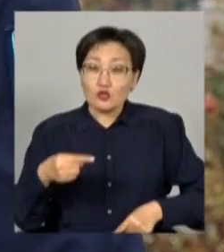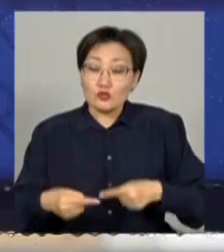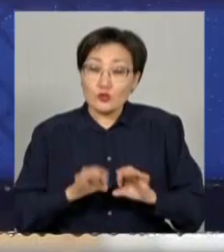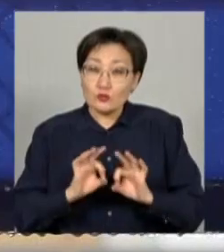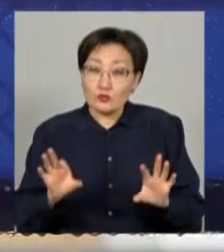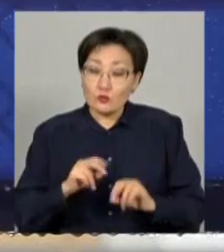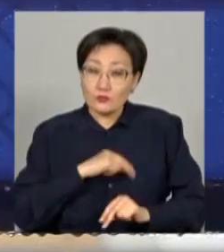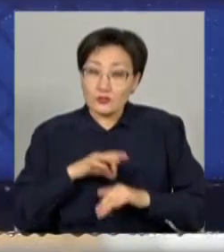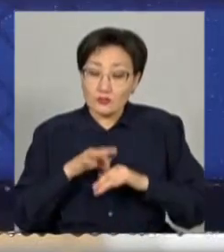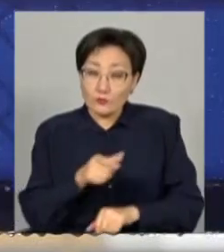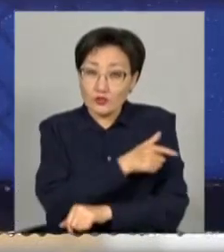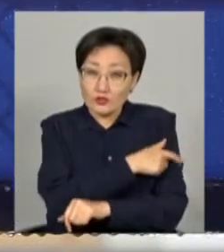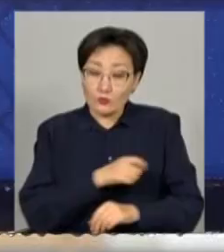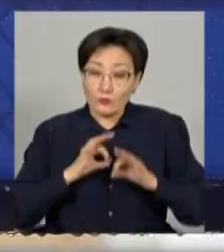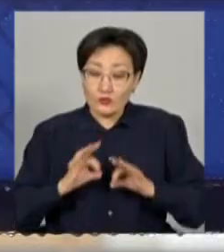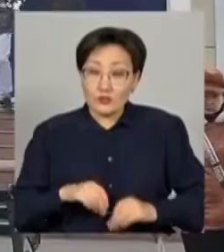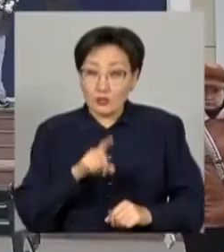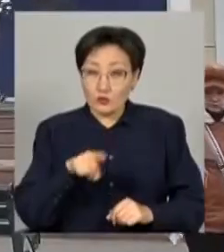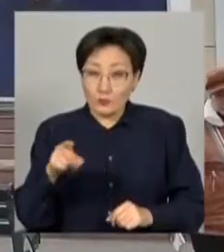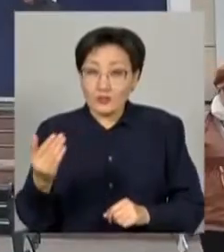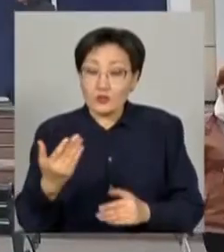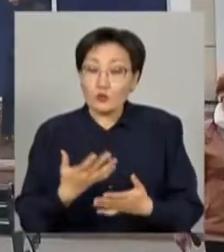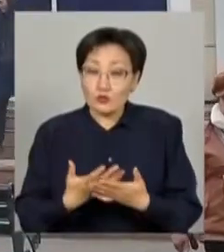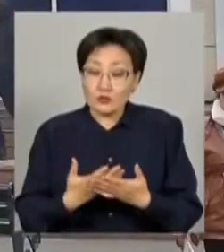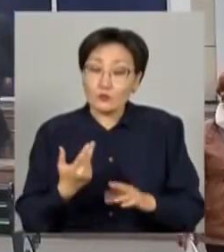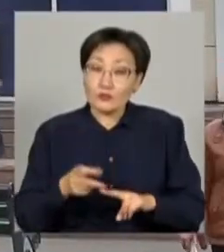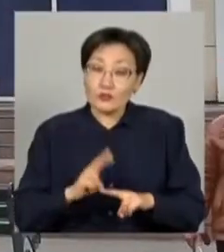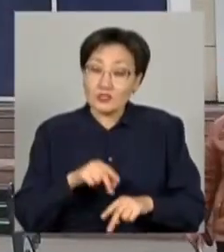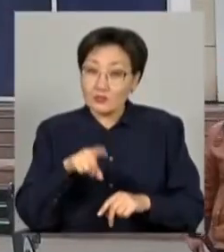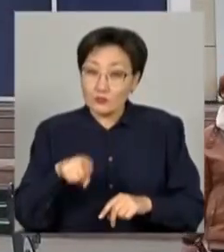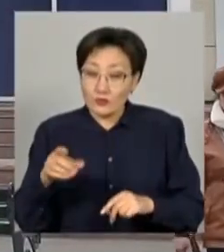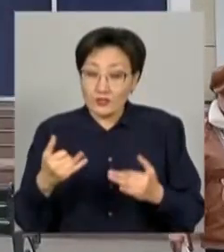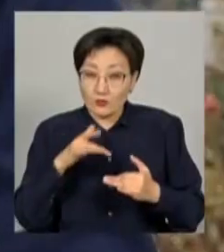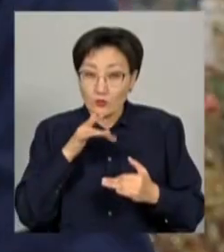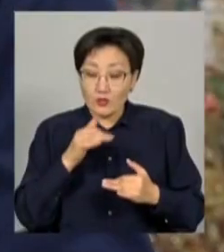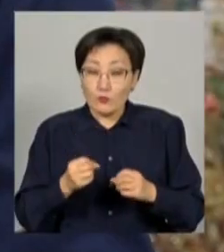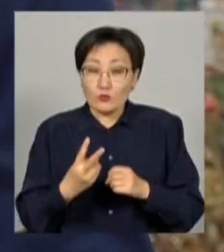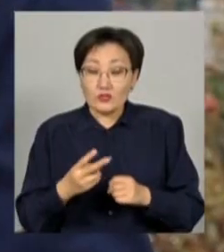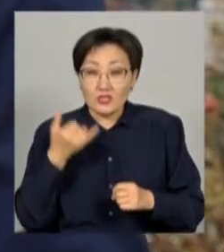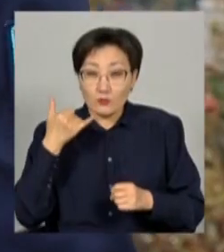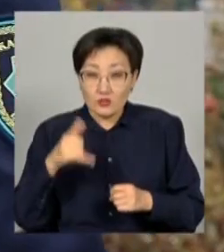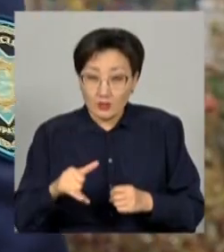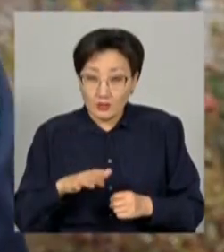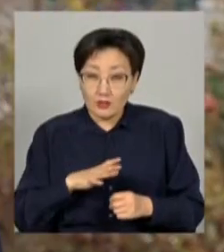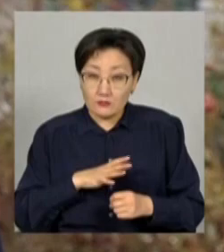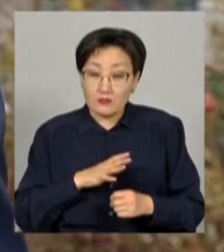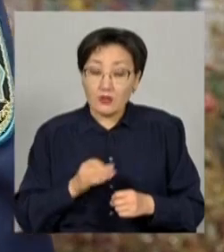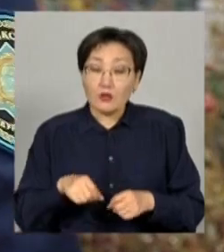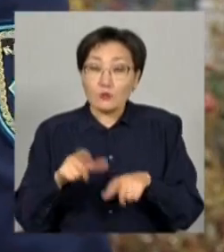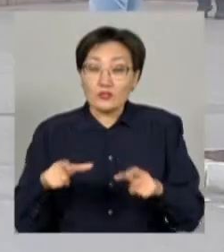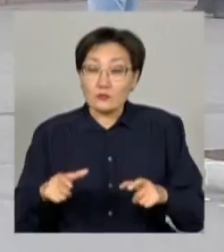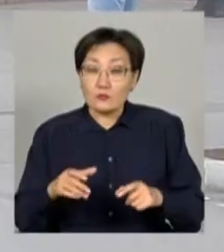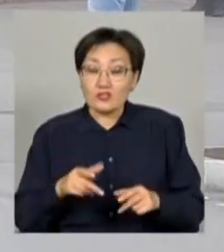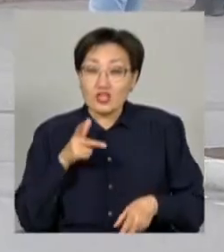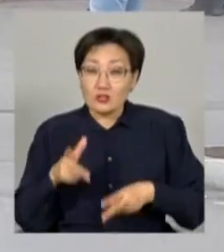түсіндіруде. Кезекші прокурордың номері осы жерде көрсетілген. Осы номерге қазіргі таңда 12 қоңырау шалынып, тұрғындардың